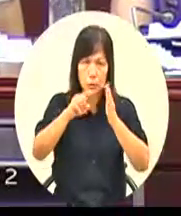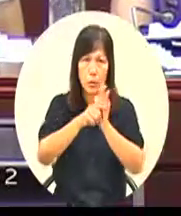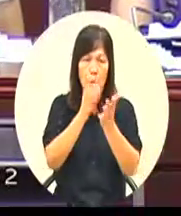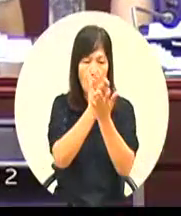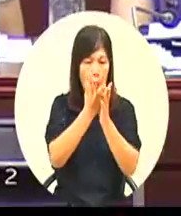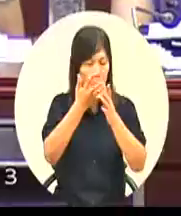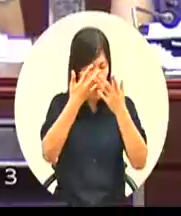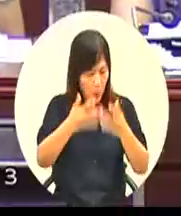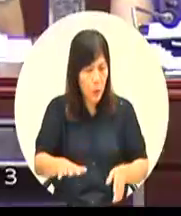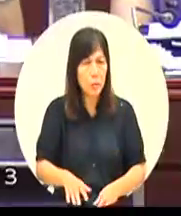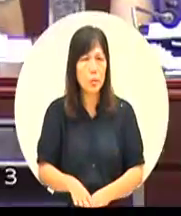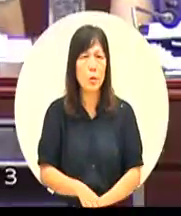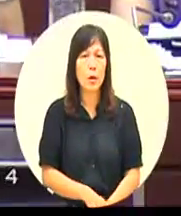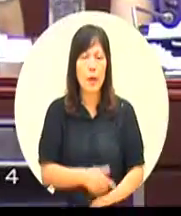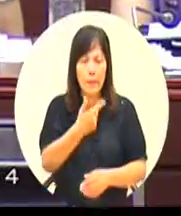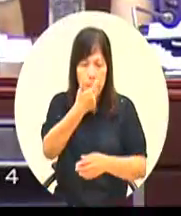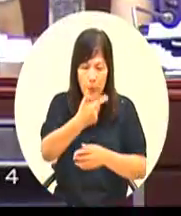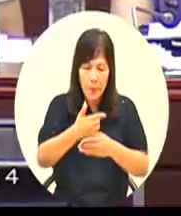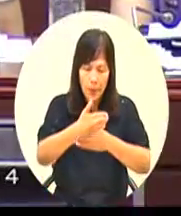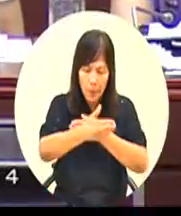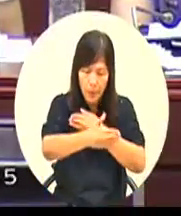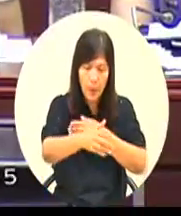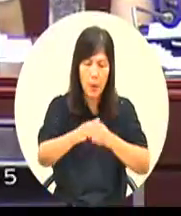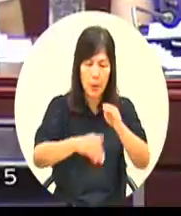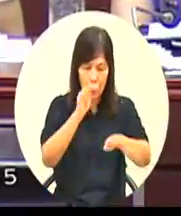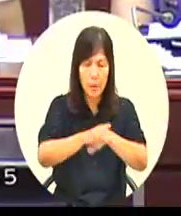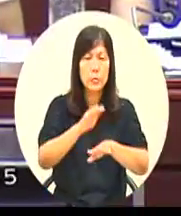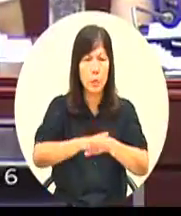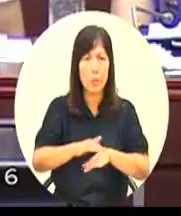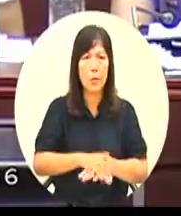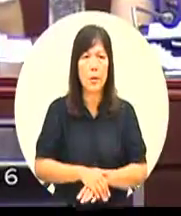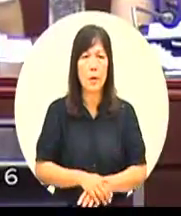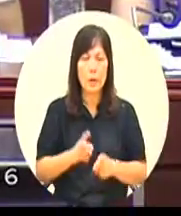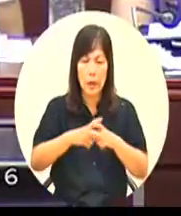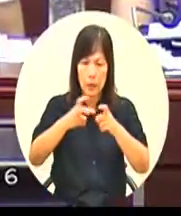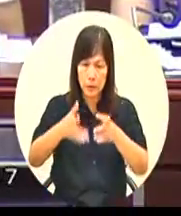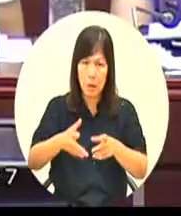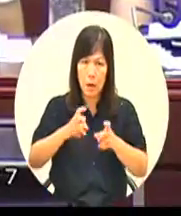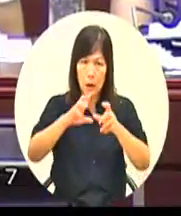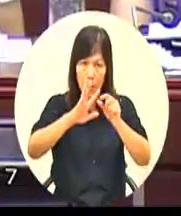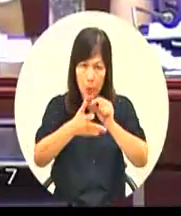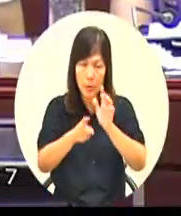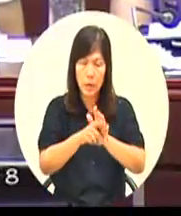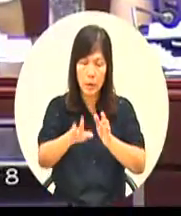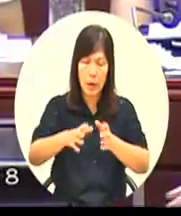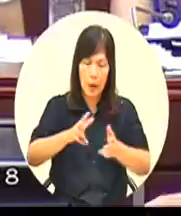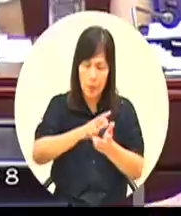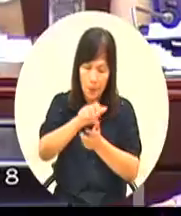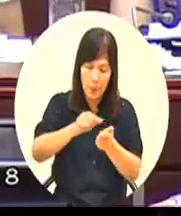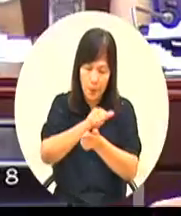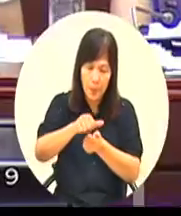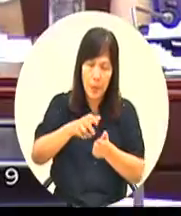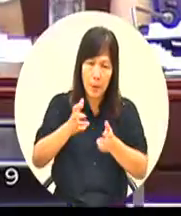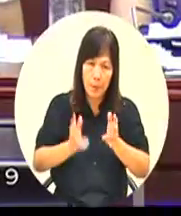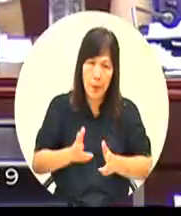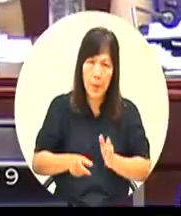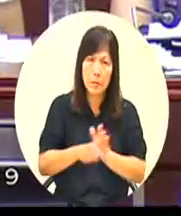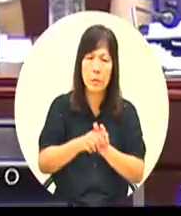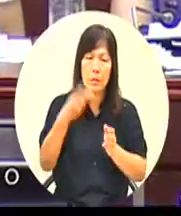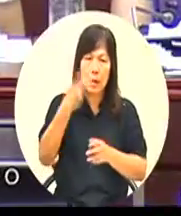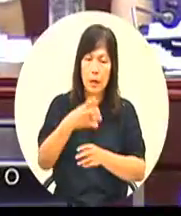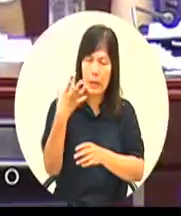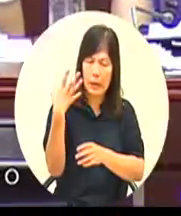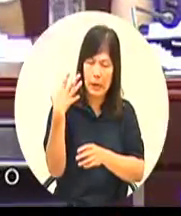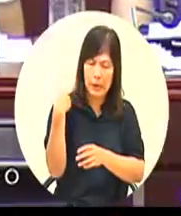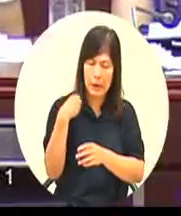多、哦、那我们会逐步来完成这些事，那以小港国中的 PU 跑道来讲哦，还有它的老旧厕